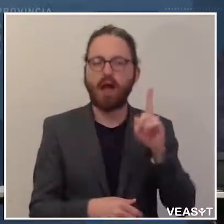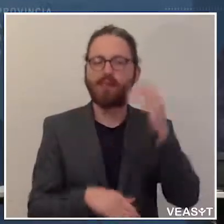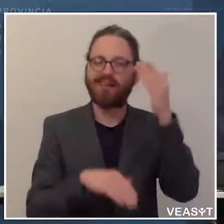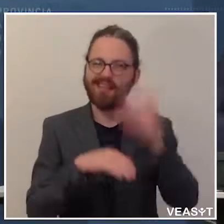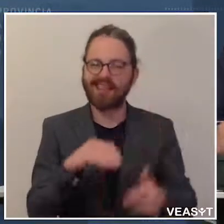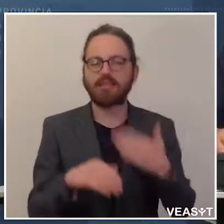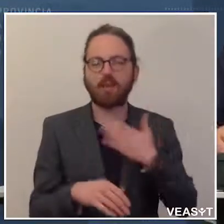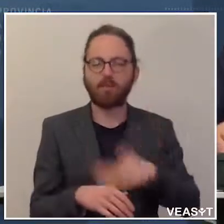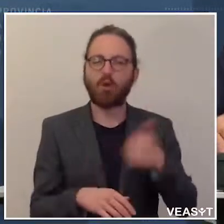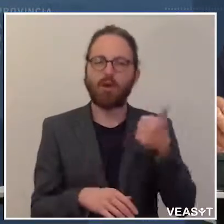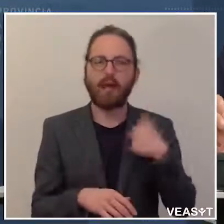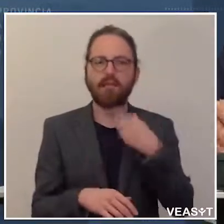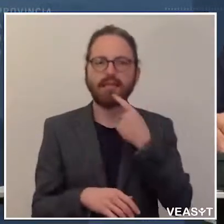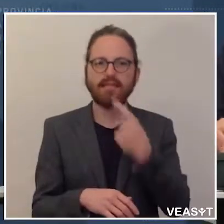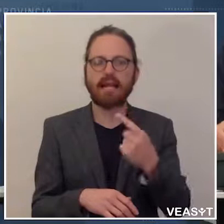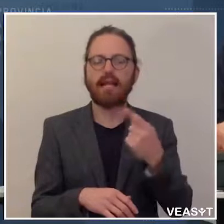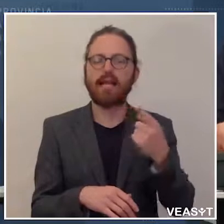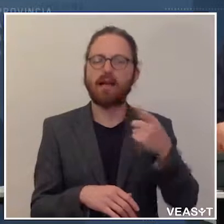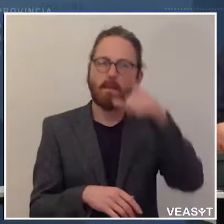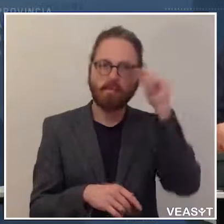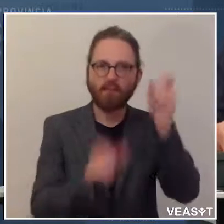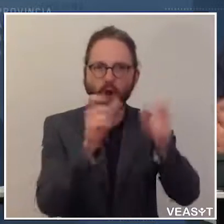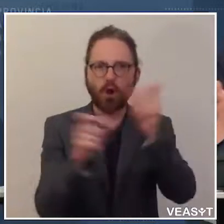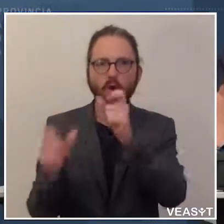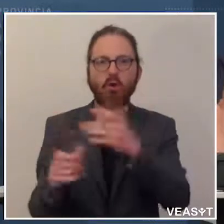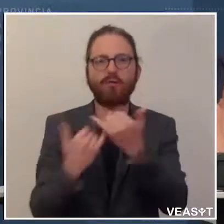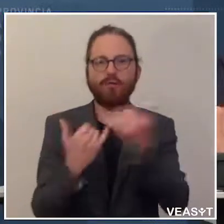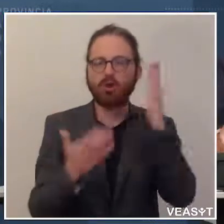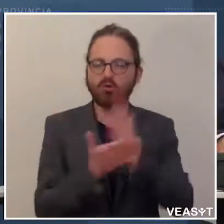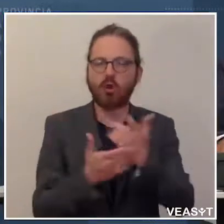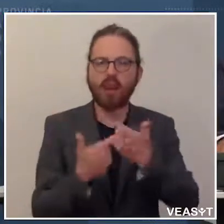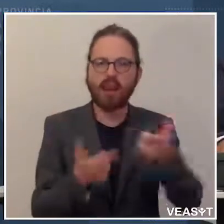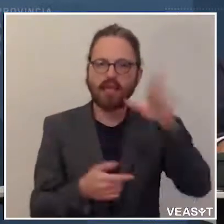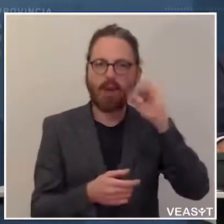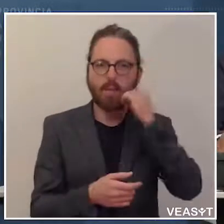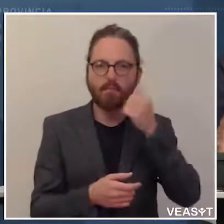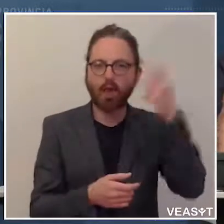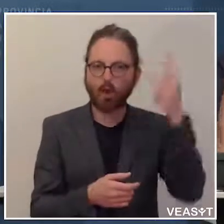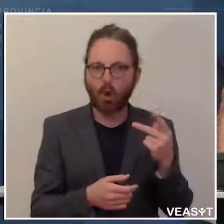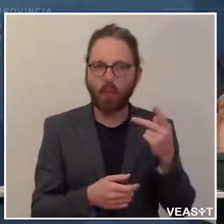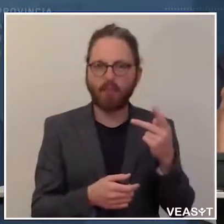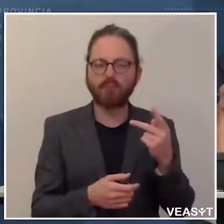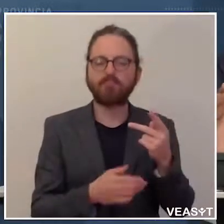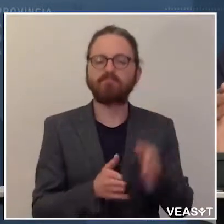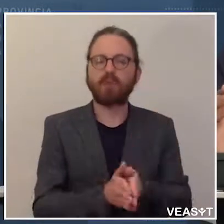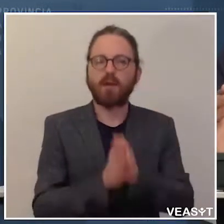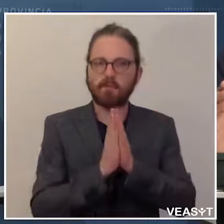avaaz desktop apcom posso che doma pete